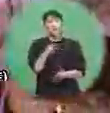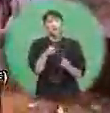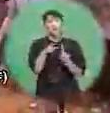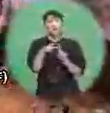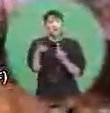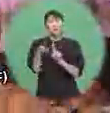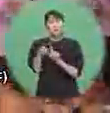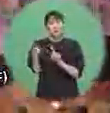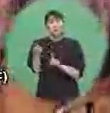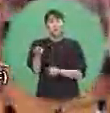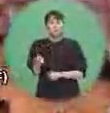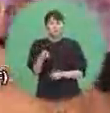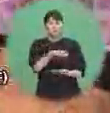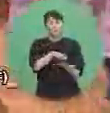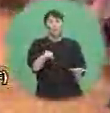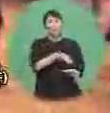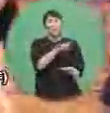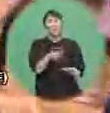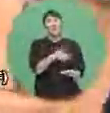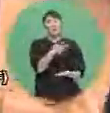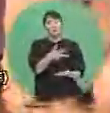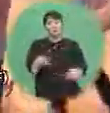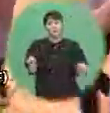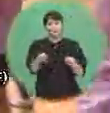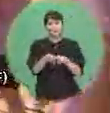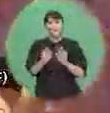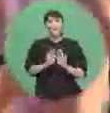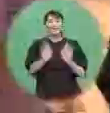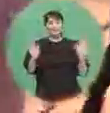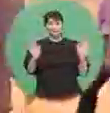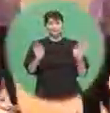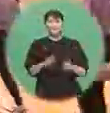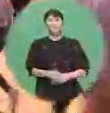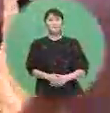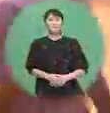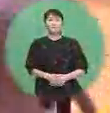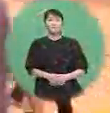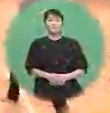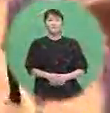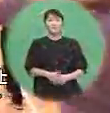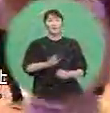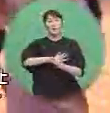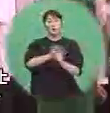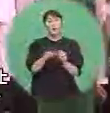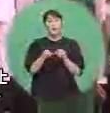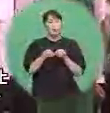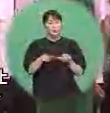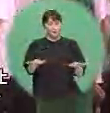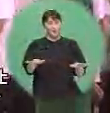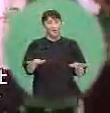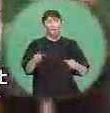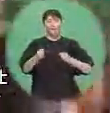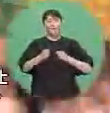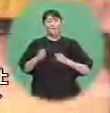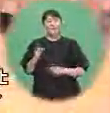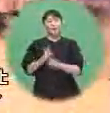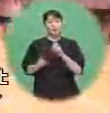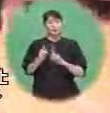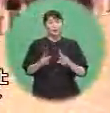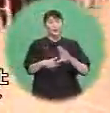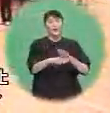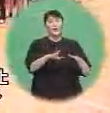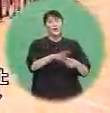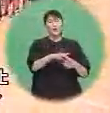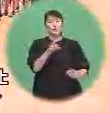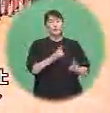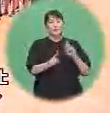称 SFF と郡山市が開催しました。コロナ禍で体育祭や文化祭など